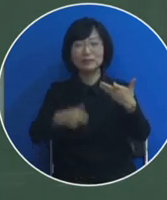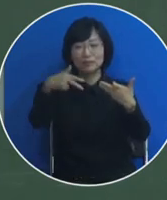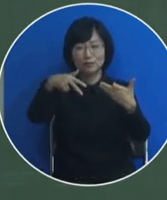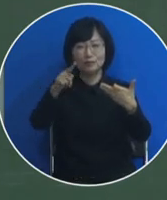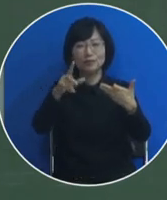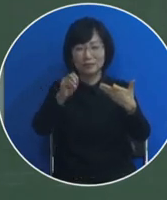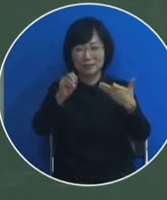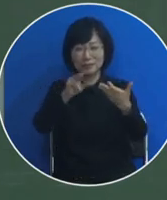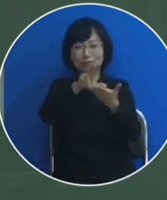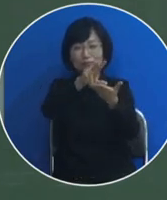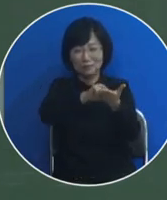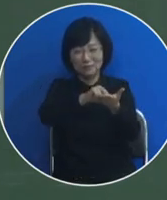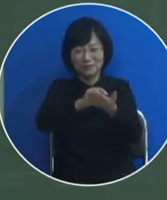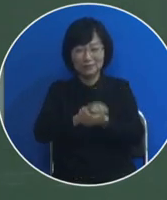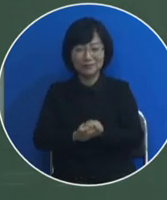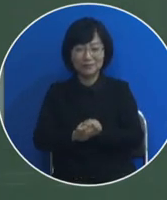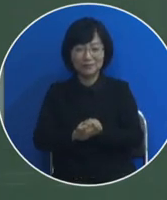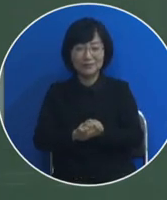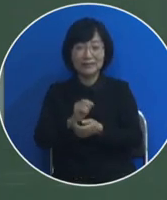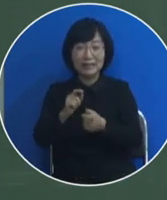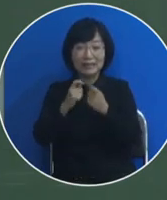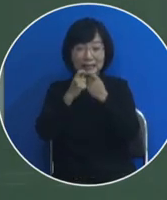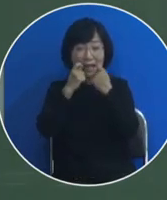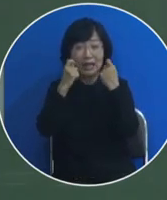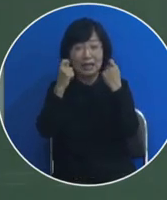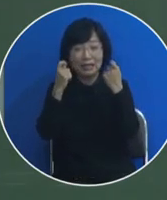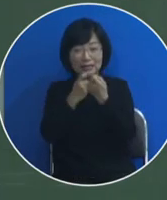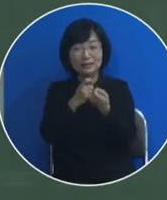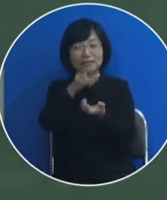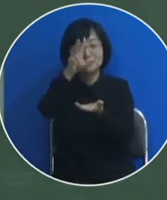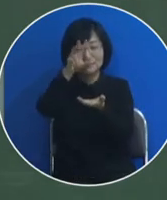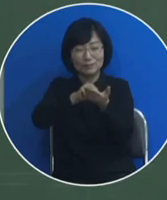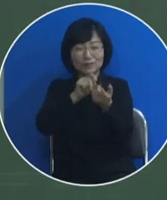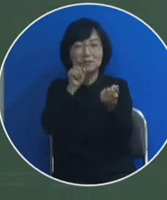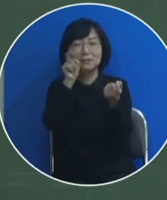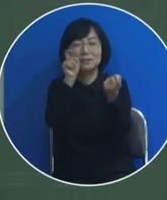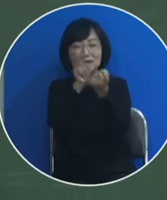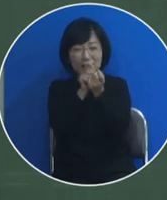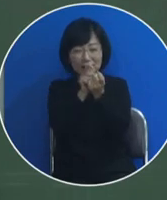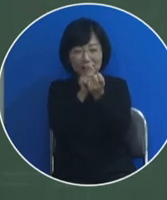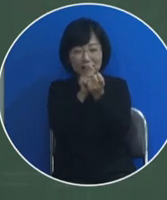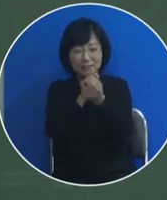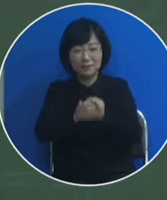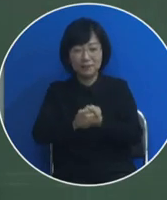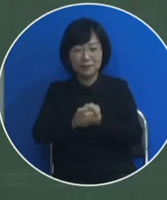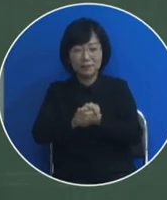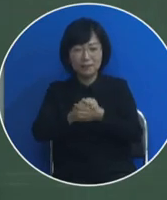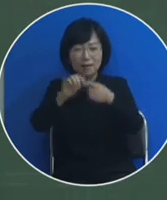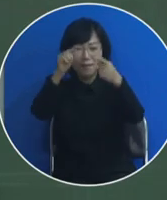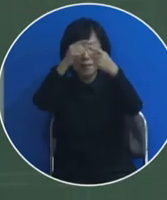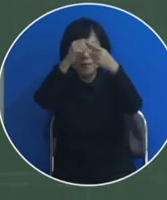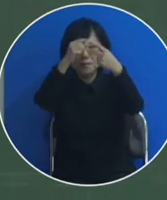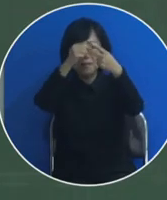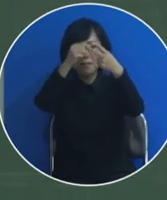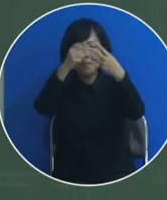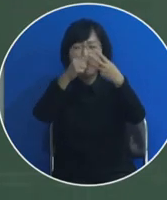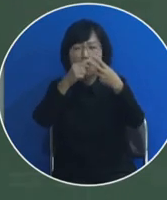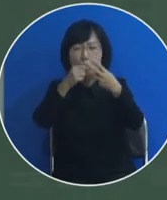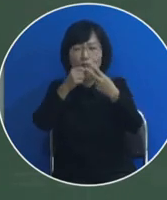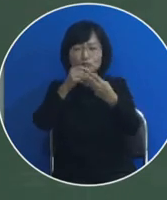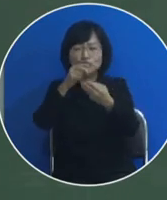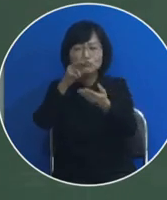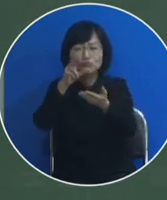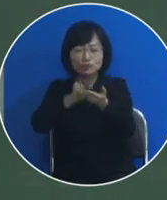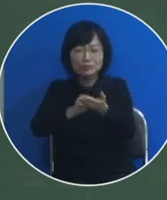이렇게 해서 개인 문제로 온 거예요. And in this way, it approaches the individual as a personal problem. 이걸 하나님이 해결하시려고 합니다. This is what God wants